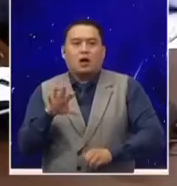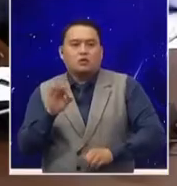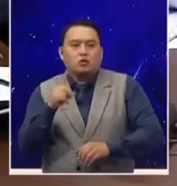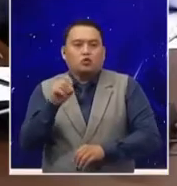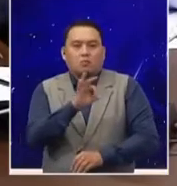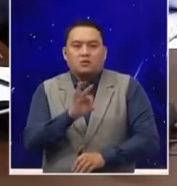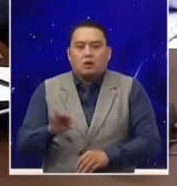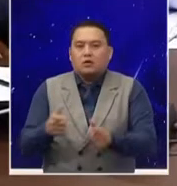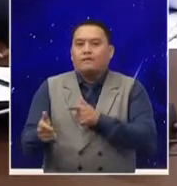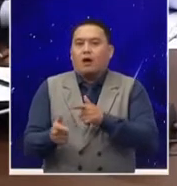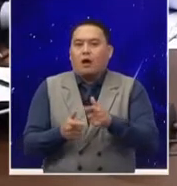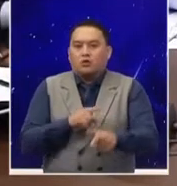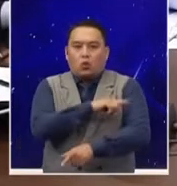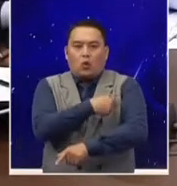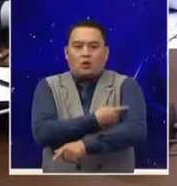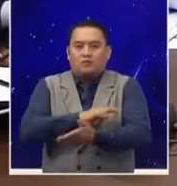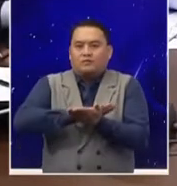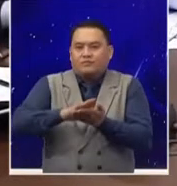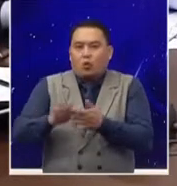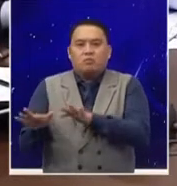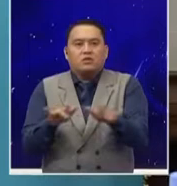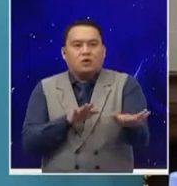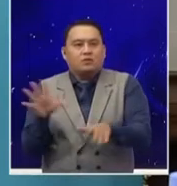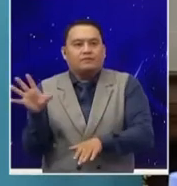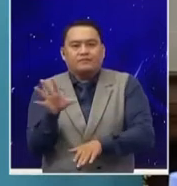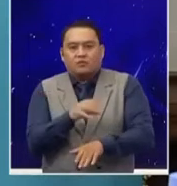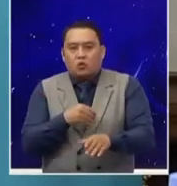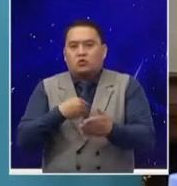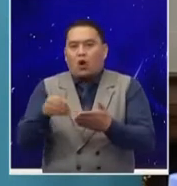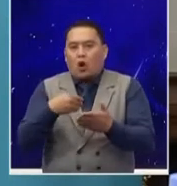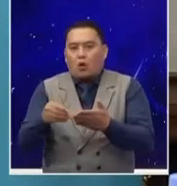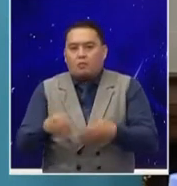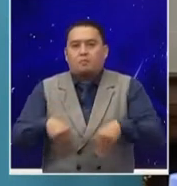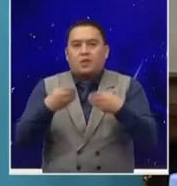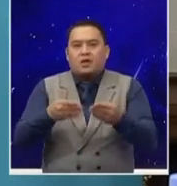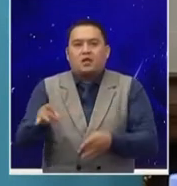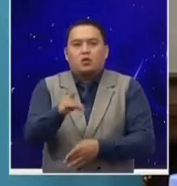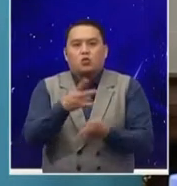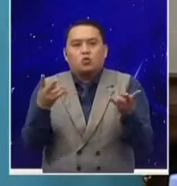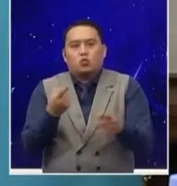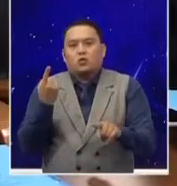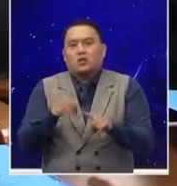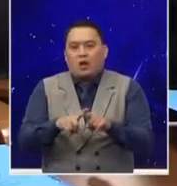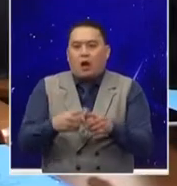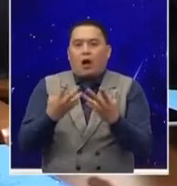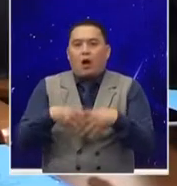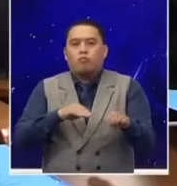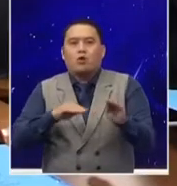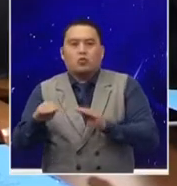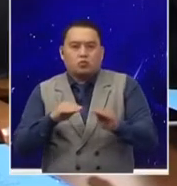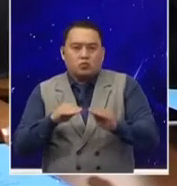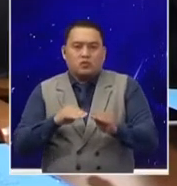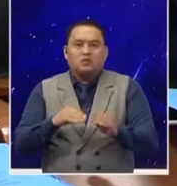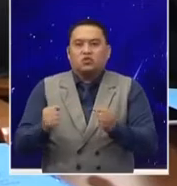100% готовность санитарно-эпидемиологических мероприятий, в том числе закупить и передать регионам необходимую технику, оборудование